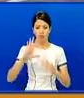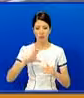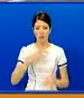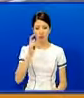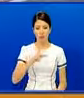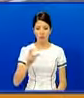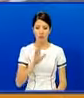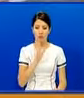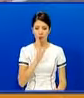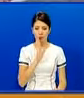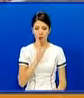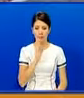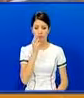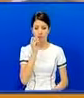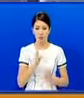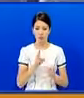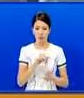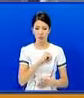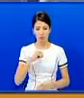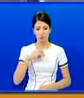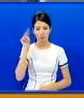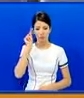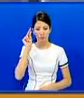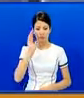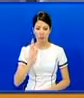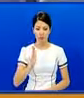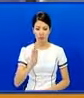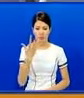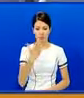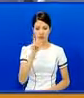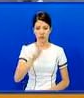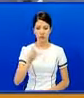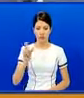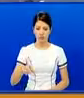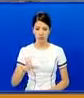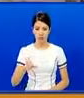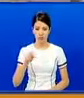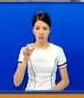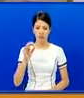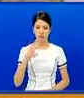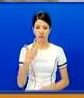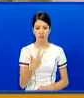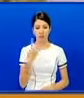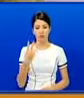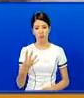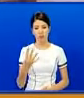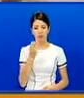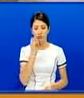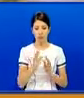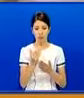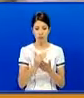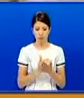аспаздық студиясы арқылы тәжірибесін ұштамақ. Кафетерийдің бес аспап маманы алдын ала 3-4 тағамды тізімге енгізіп, келушілермен